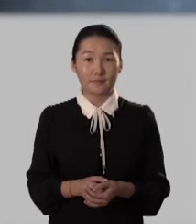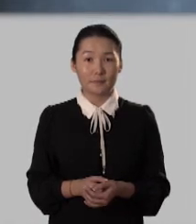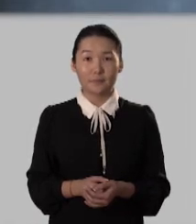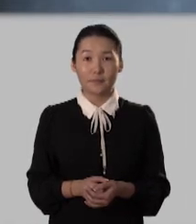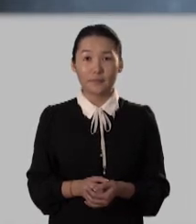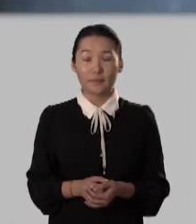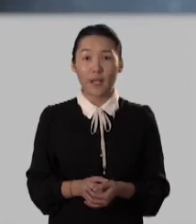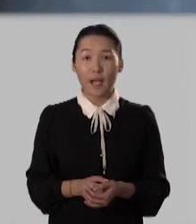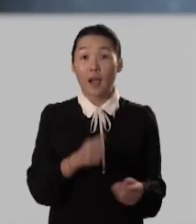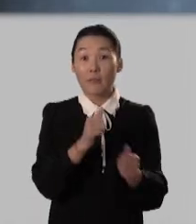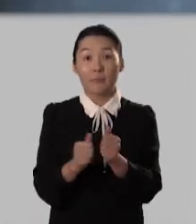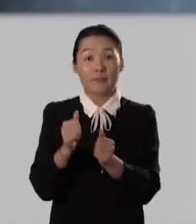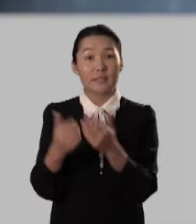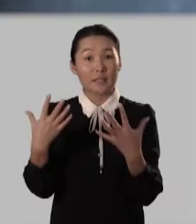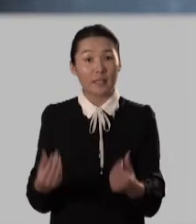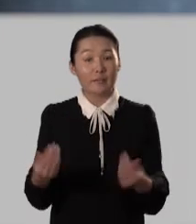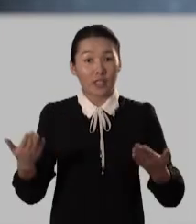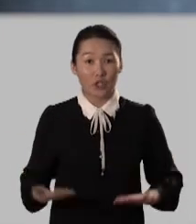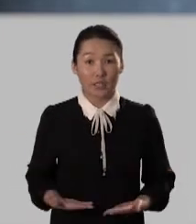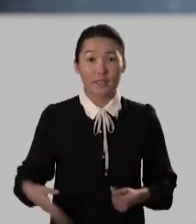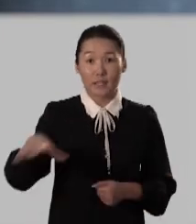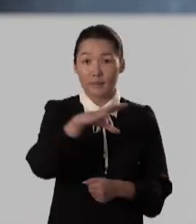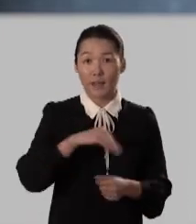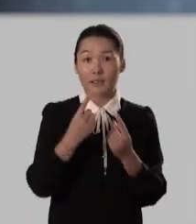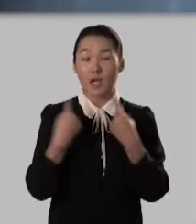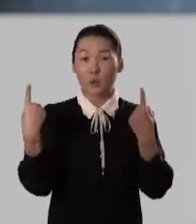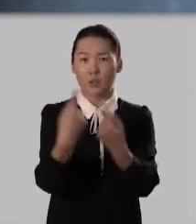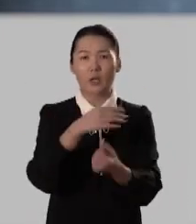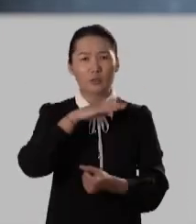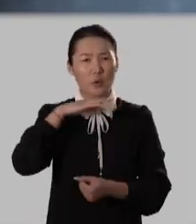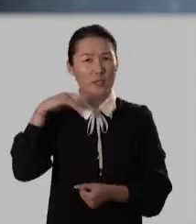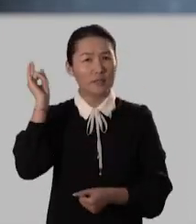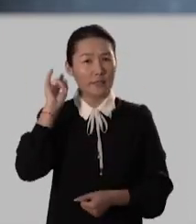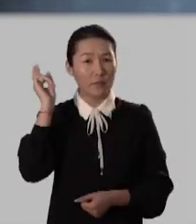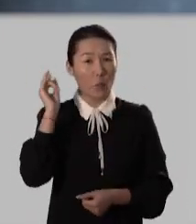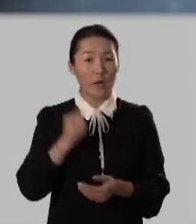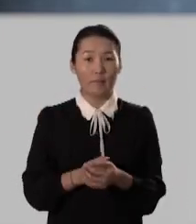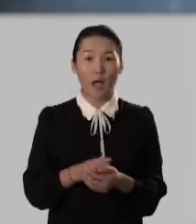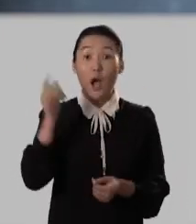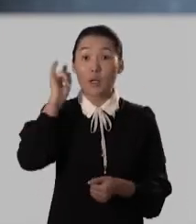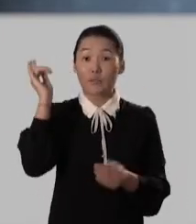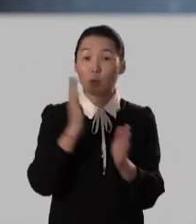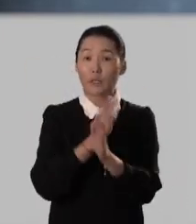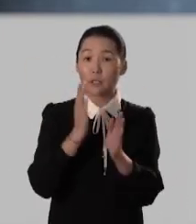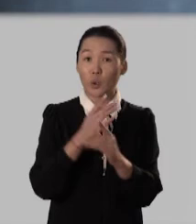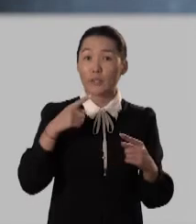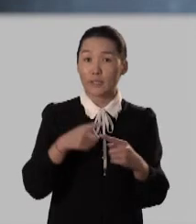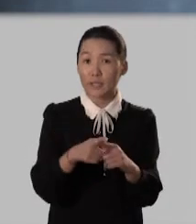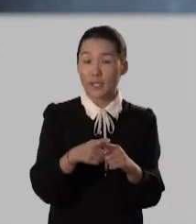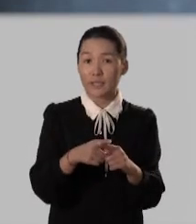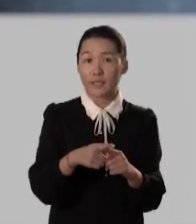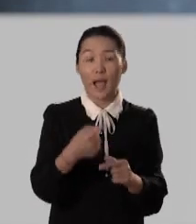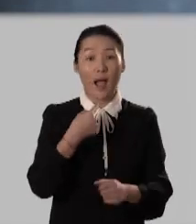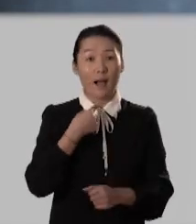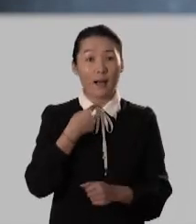в повседневной жизни нас ag.ru от множества разнообразных звуков звуки природы и техники голоса птиц